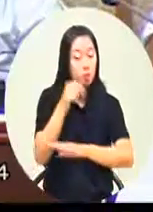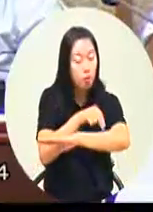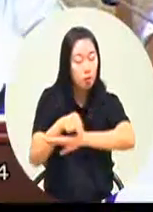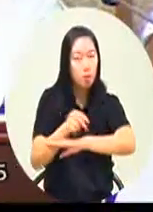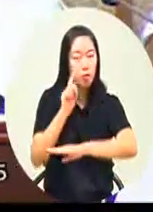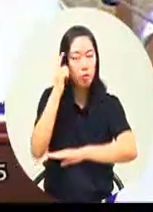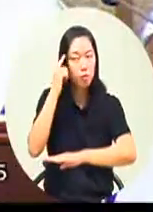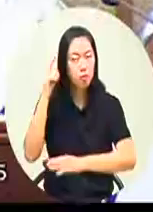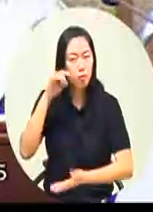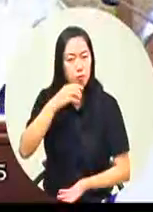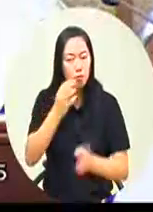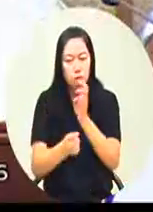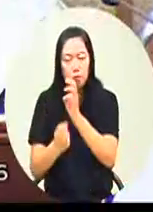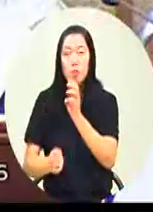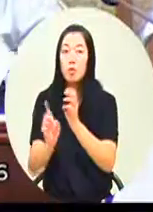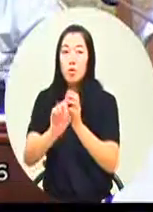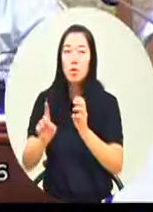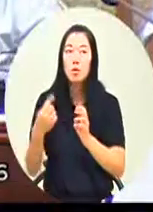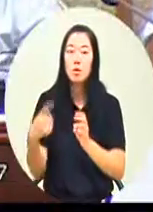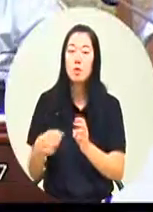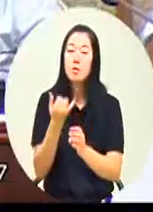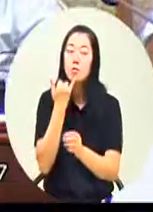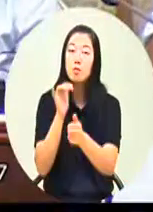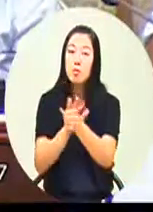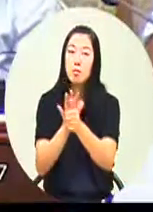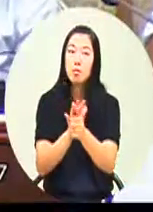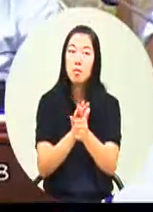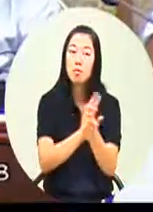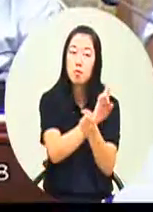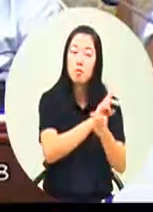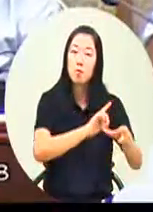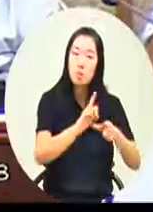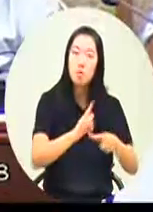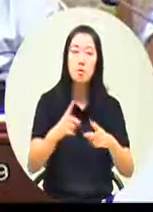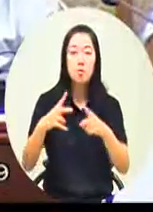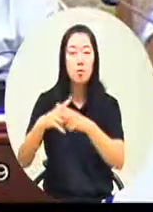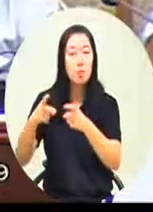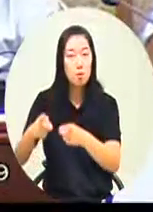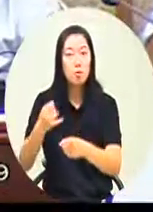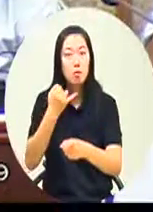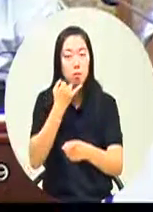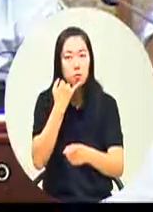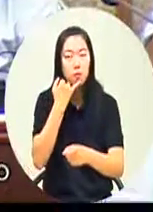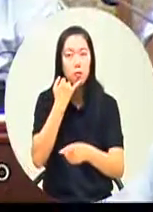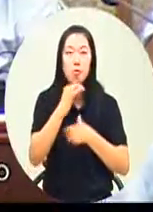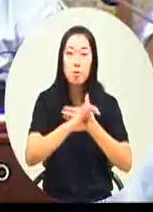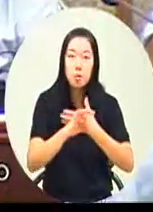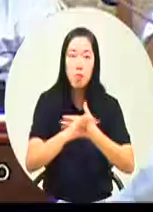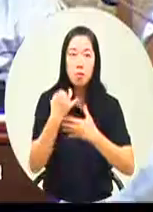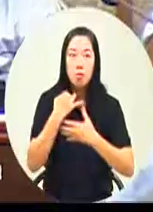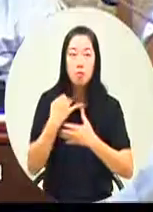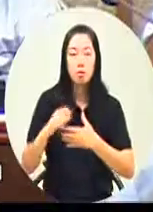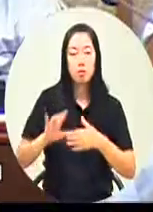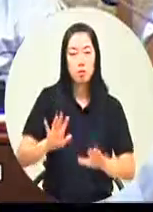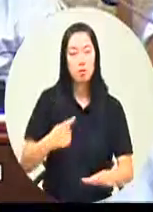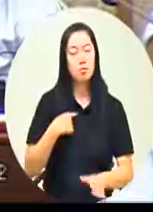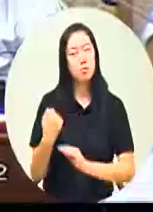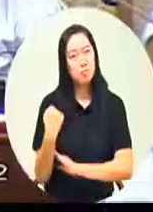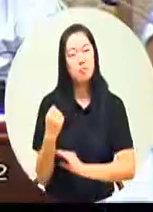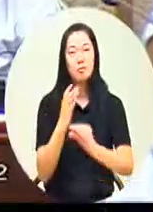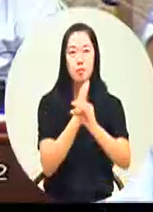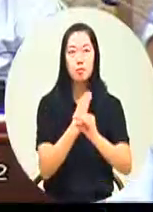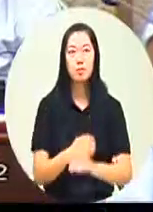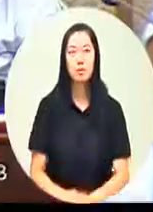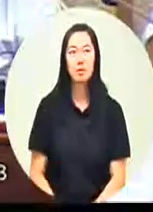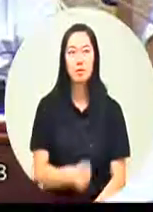法。哎，但好记得记得林园小港林园线是可行的啊，所以我们现在正在努力这个面向。 嗯，你住在我们